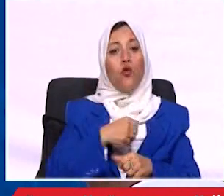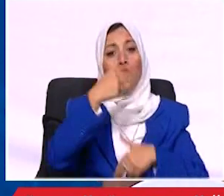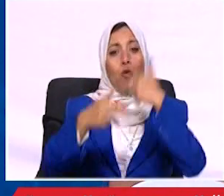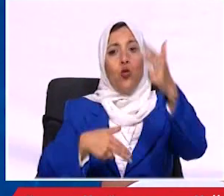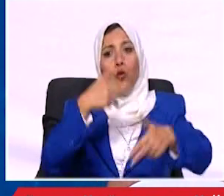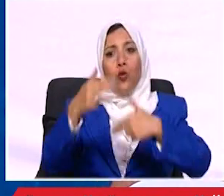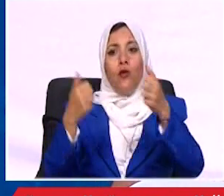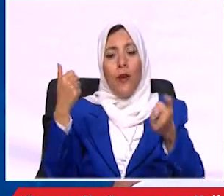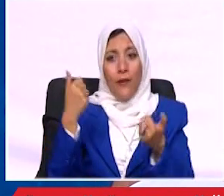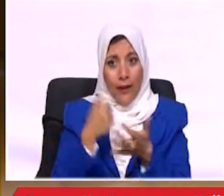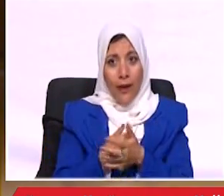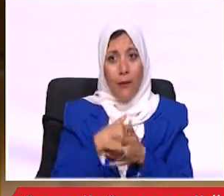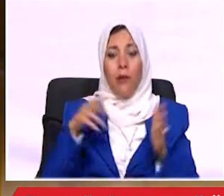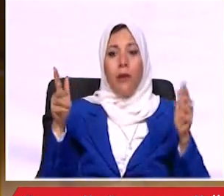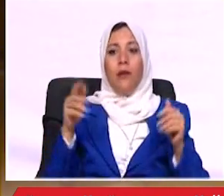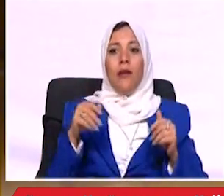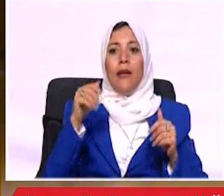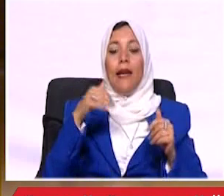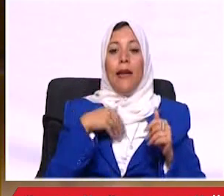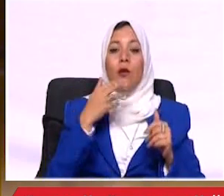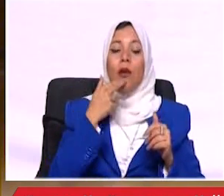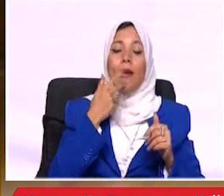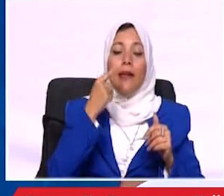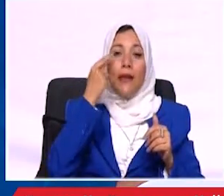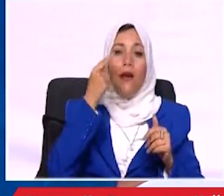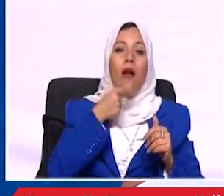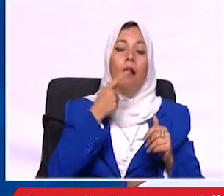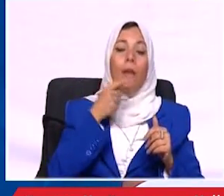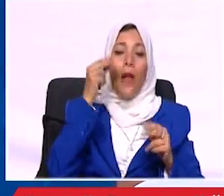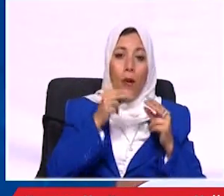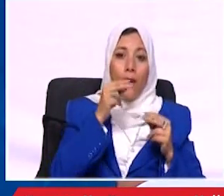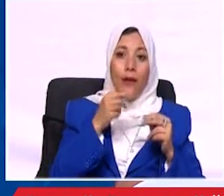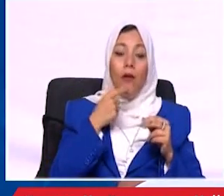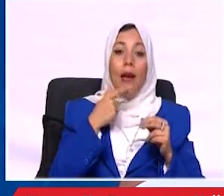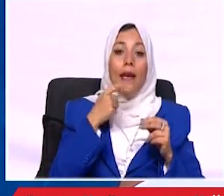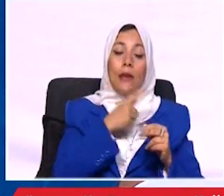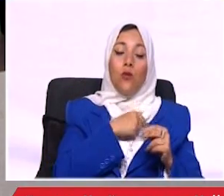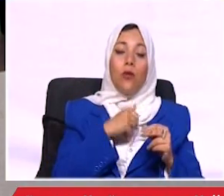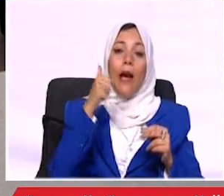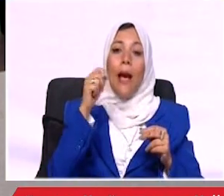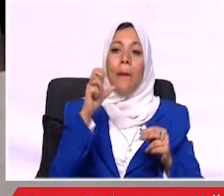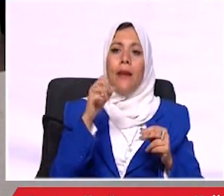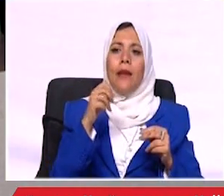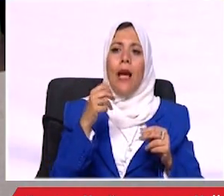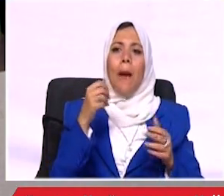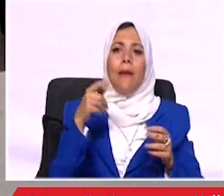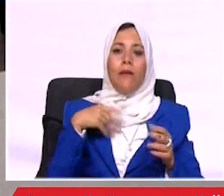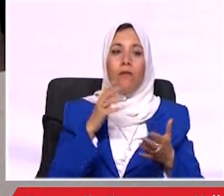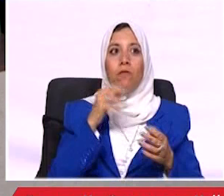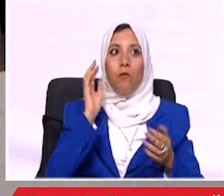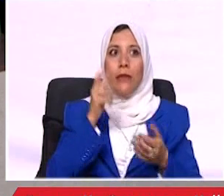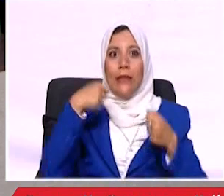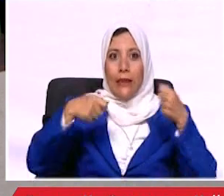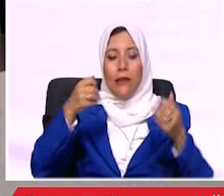شغل، ودخلني في التمثيل. انت واحمد عز بداتوا مع بعض موديلنج. احمد بس ليه احمد سبق؟